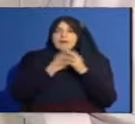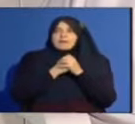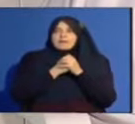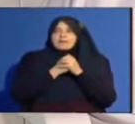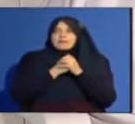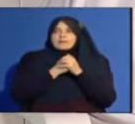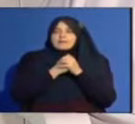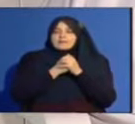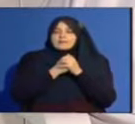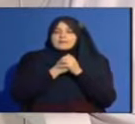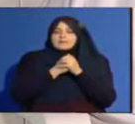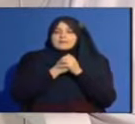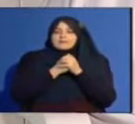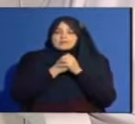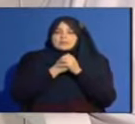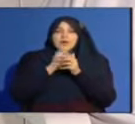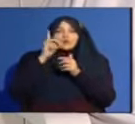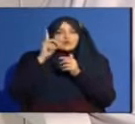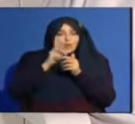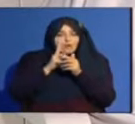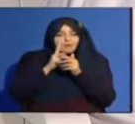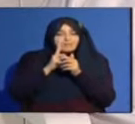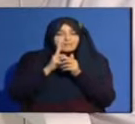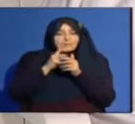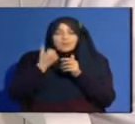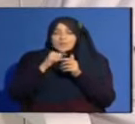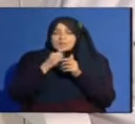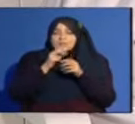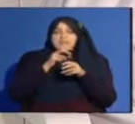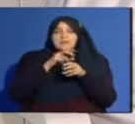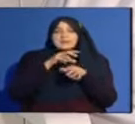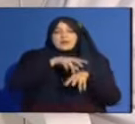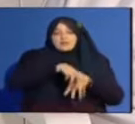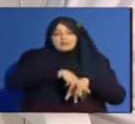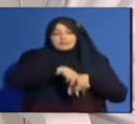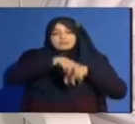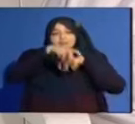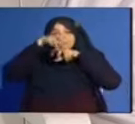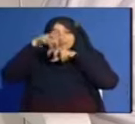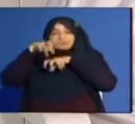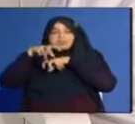نقول لك يجوز لك باش تخرجوا هذا